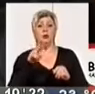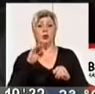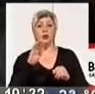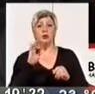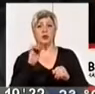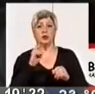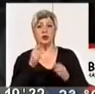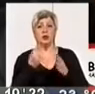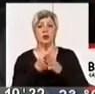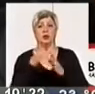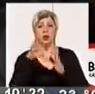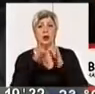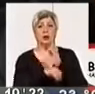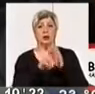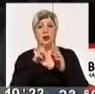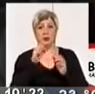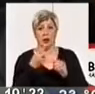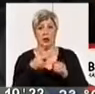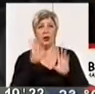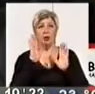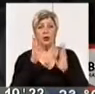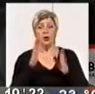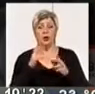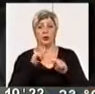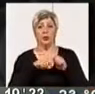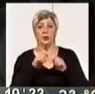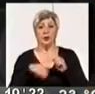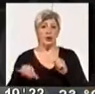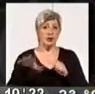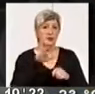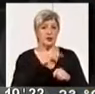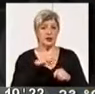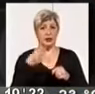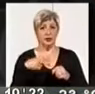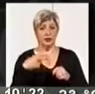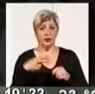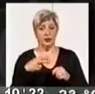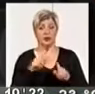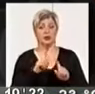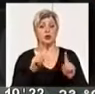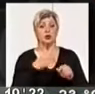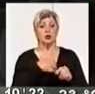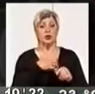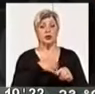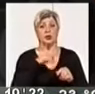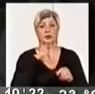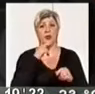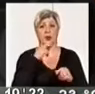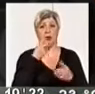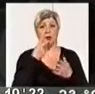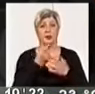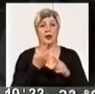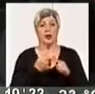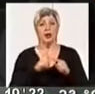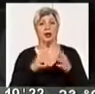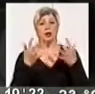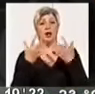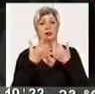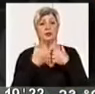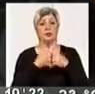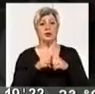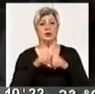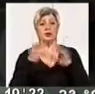будуть перевірені всі остальні об'єкти. На что мы хотим обратить внимание? Это в первую очередь автоматика, это автоматическая пожарная